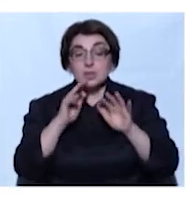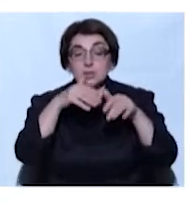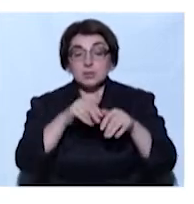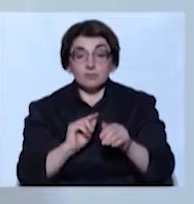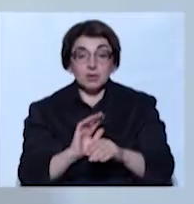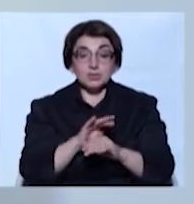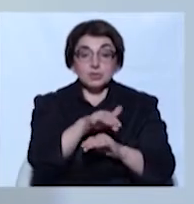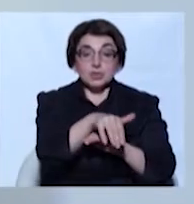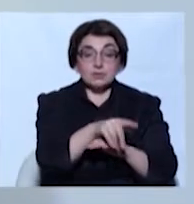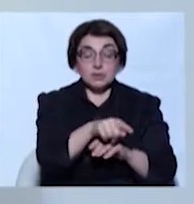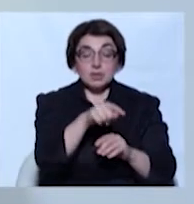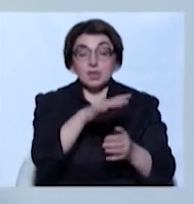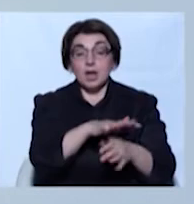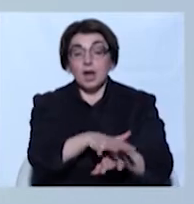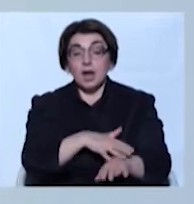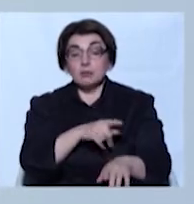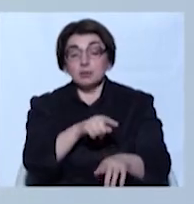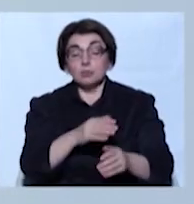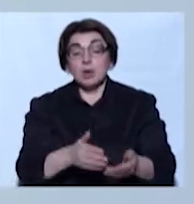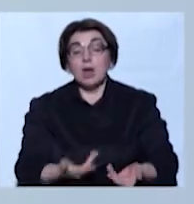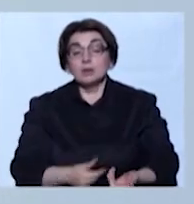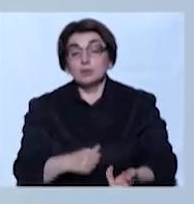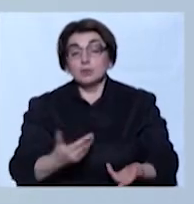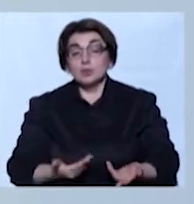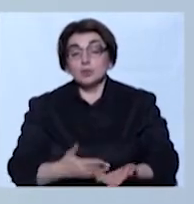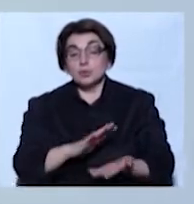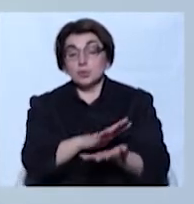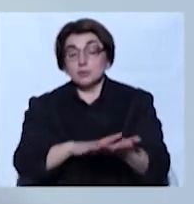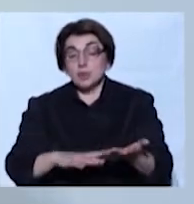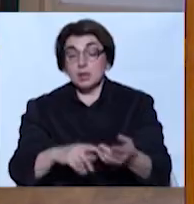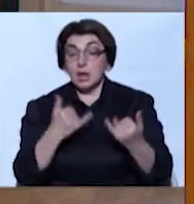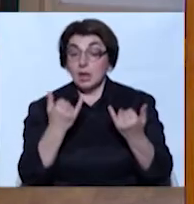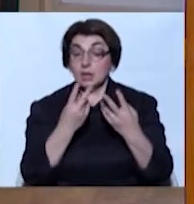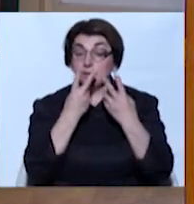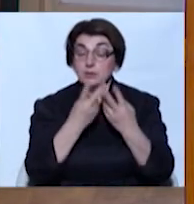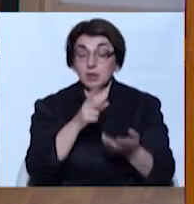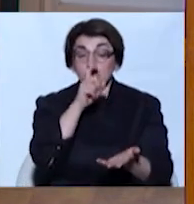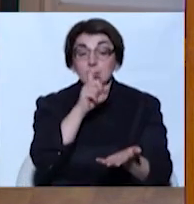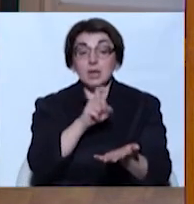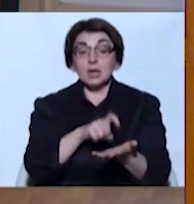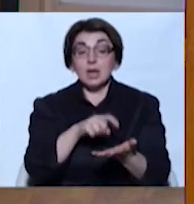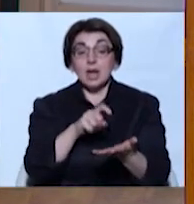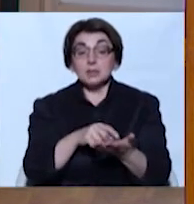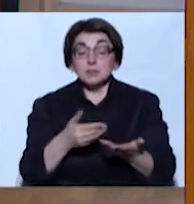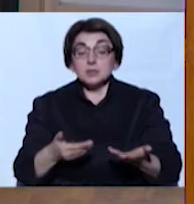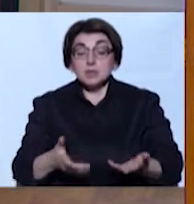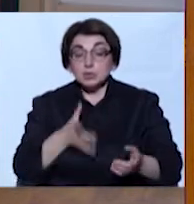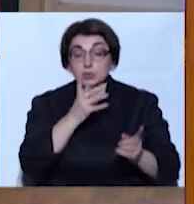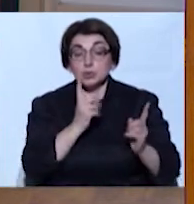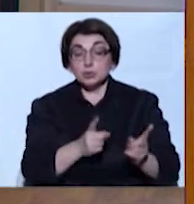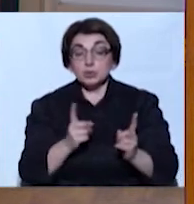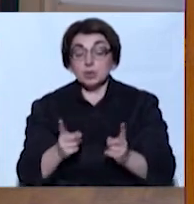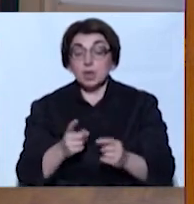სიცოცხლეს. რაც შეეხება ფრინველებს, მე გიჩვენებთ ქათმის სასიცოცხლო ციკლის სტადიებს.